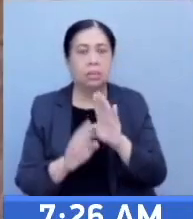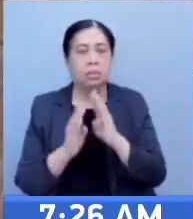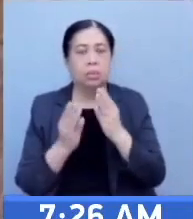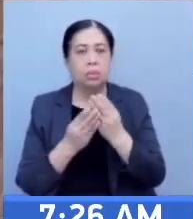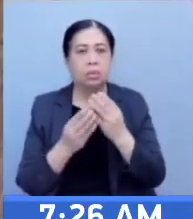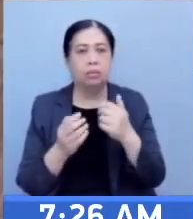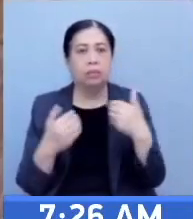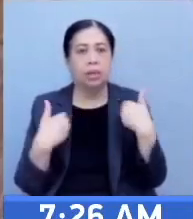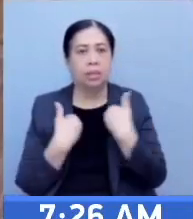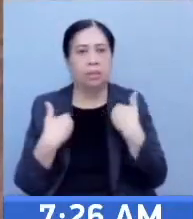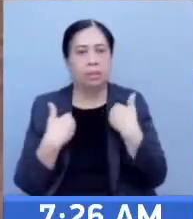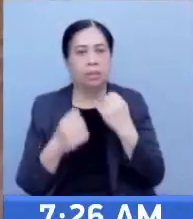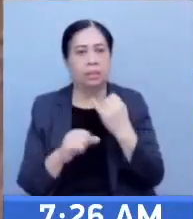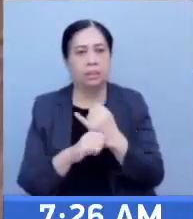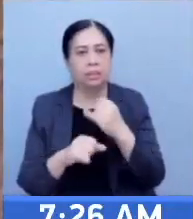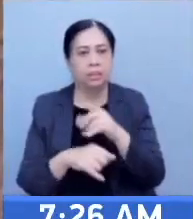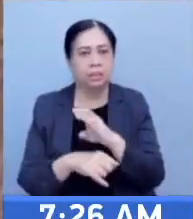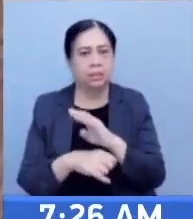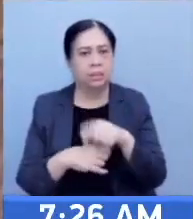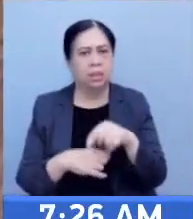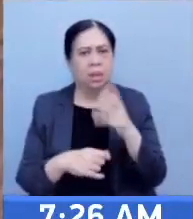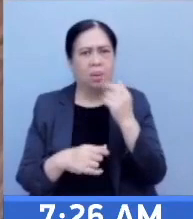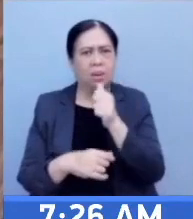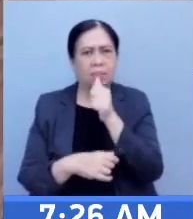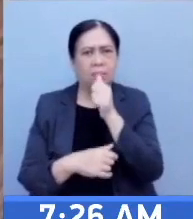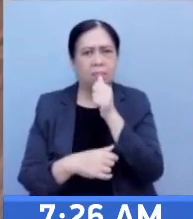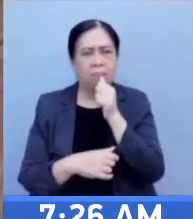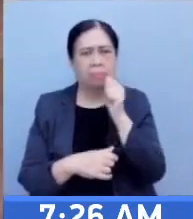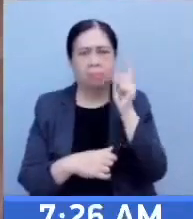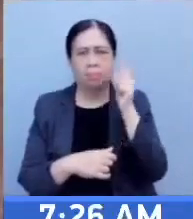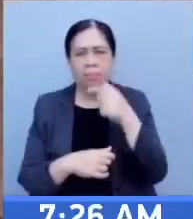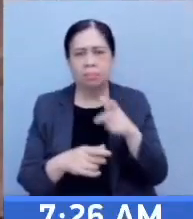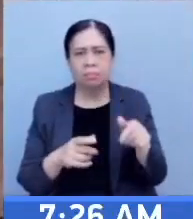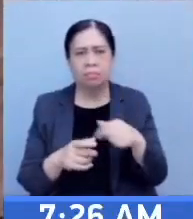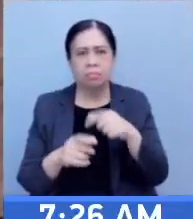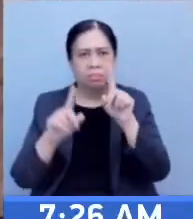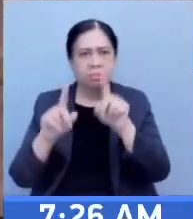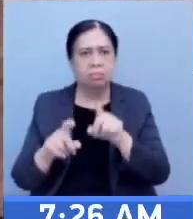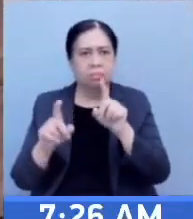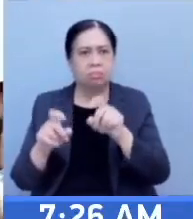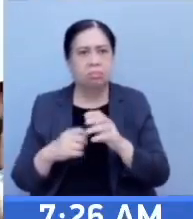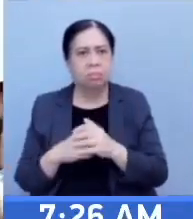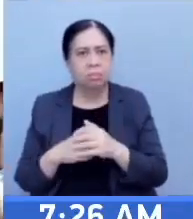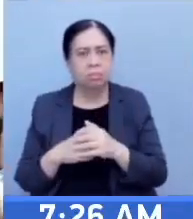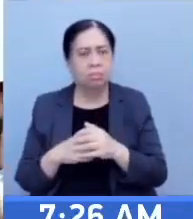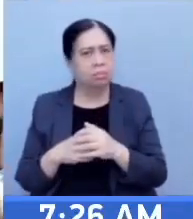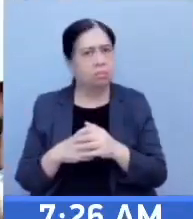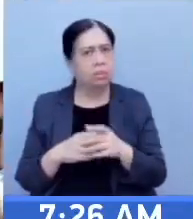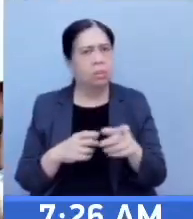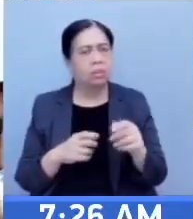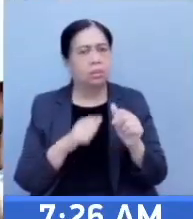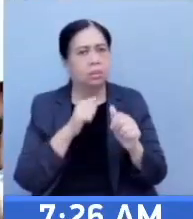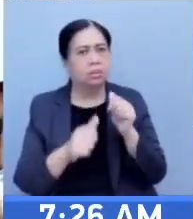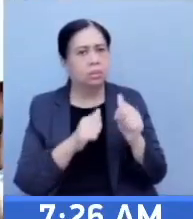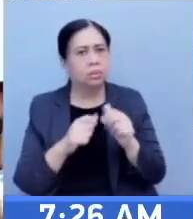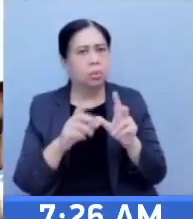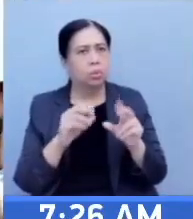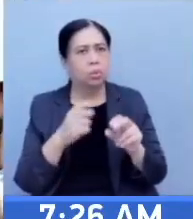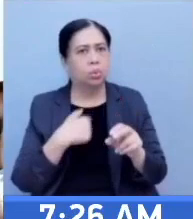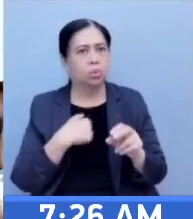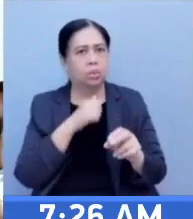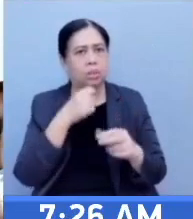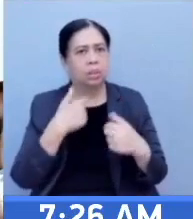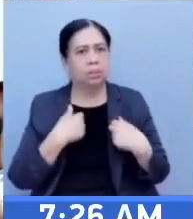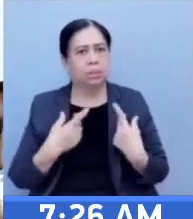din sa Senado kung bakit pribadong kumpanya ang nagkasa ng clinical trial, bagay na itinanggi nito. Hindi po kami yung nag-conduct ng